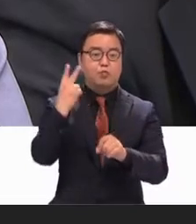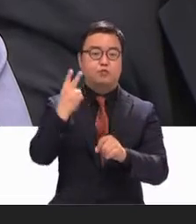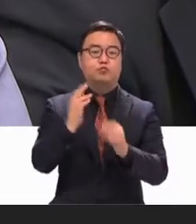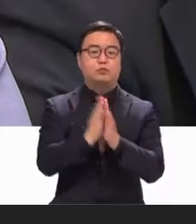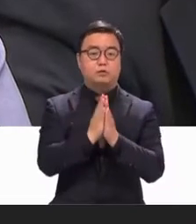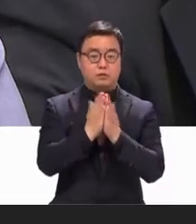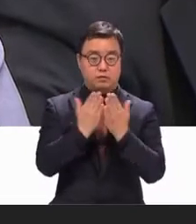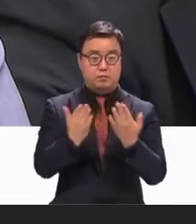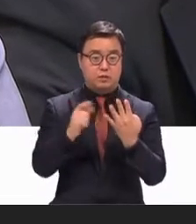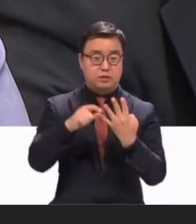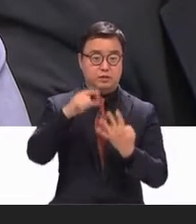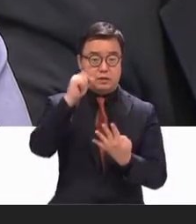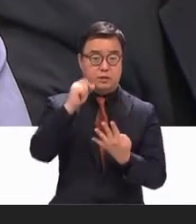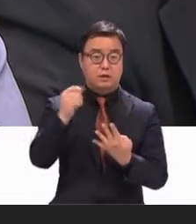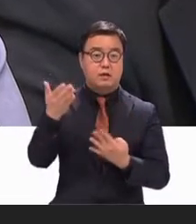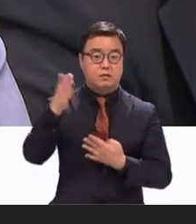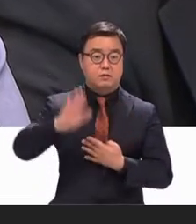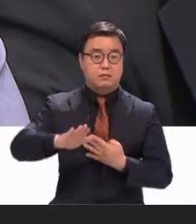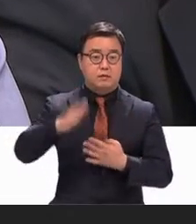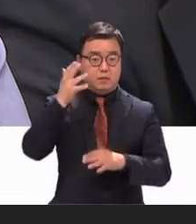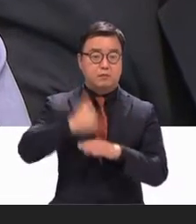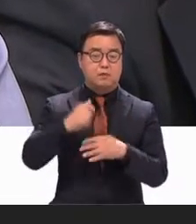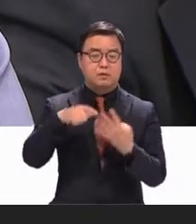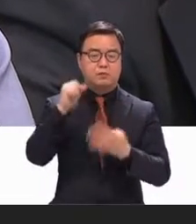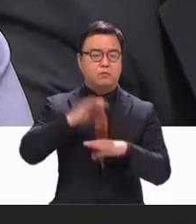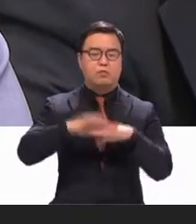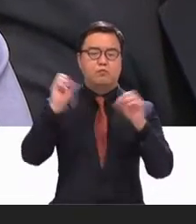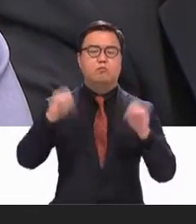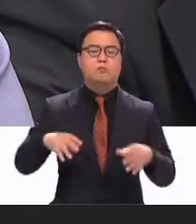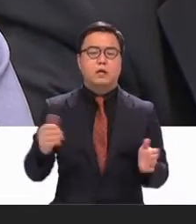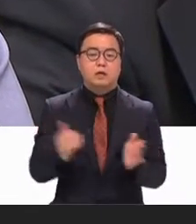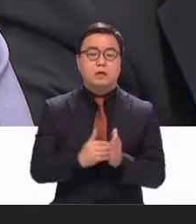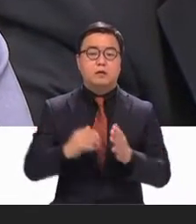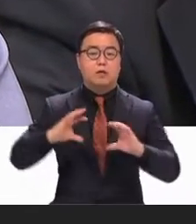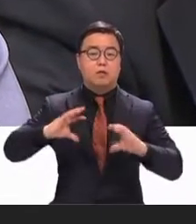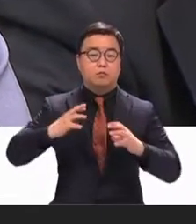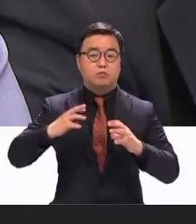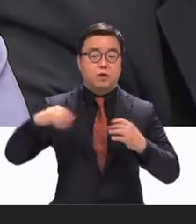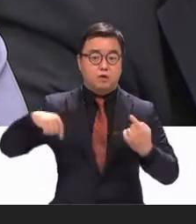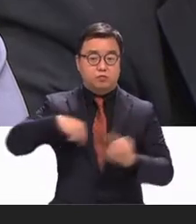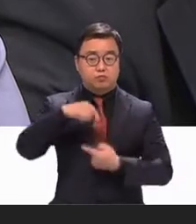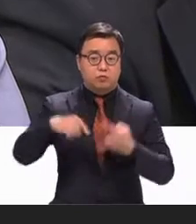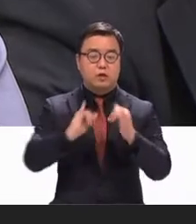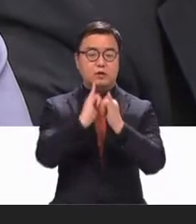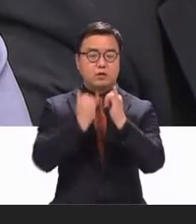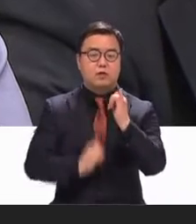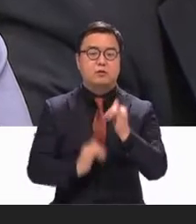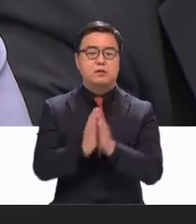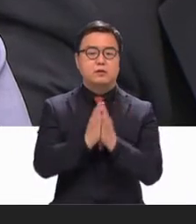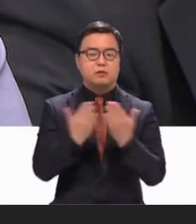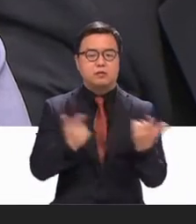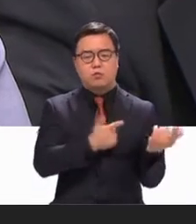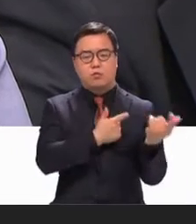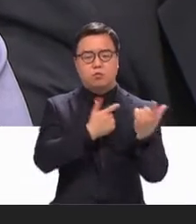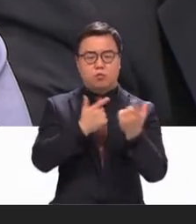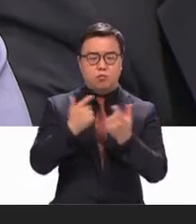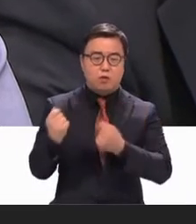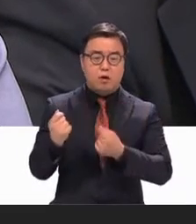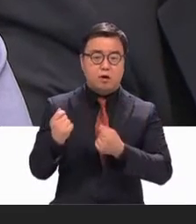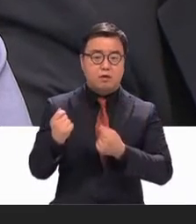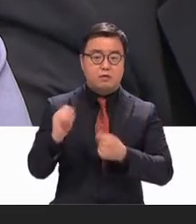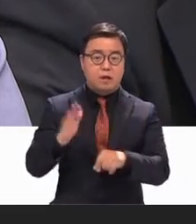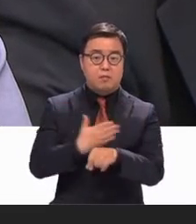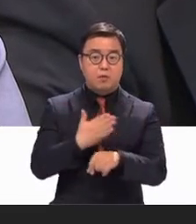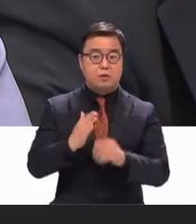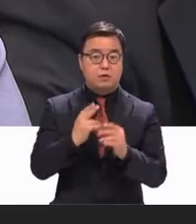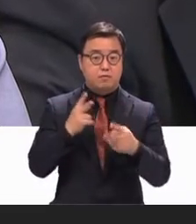선택했는데도 채택이 무산이 되었습니다. 국정화가 획일적으로 교과서를 편집한다는 내용이 나와 있습니까?